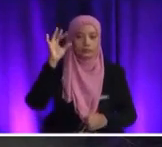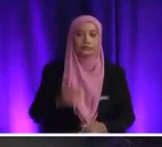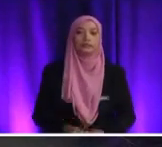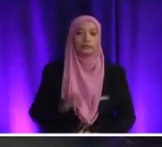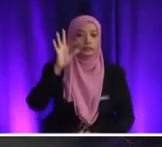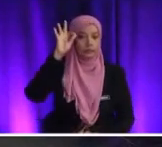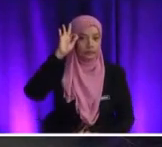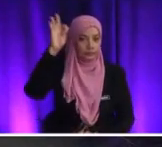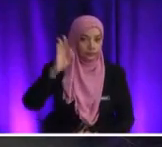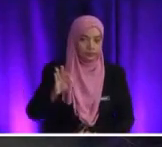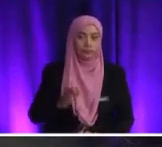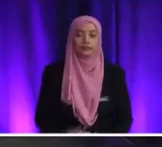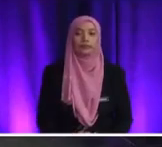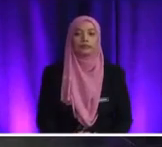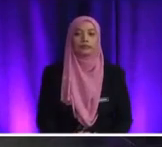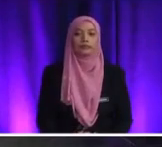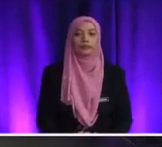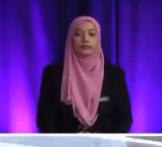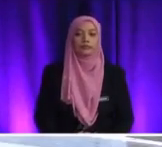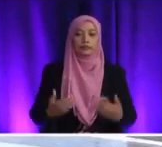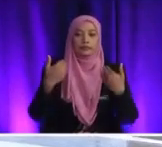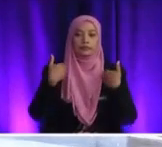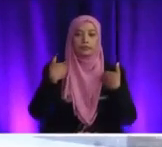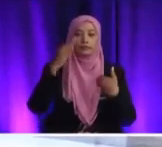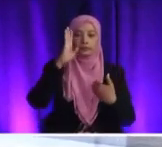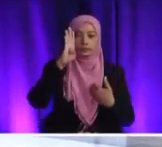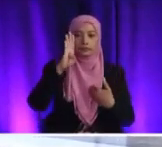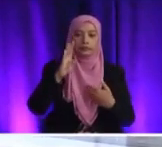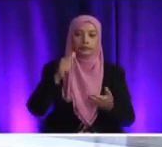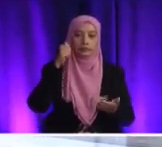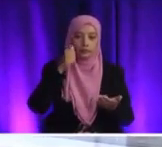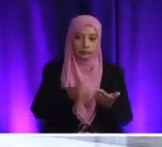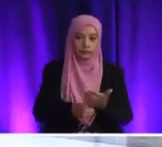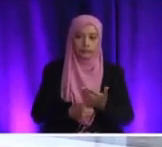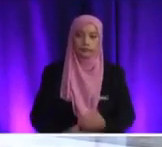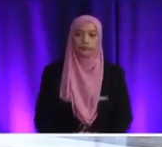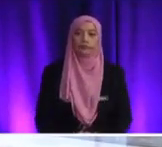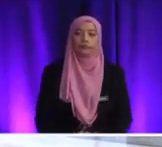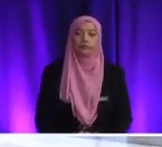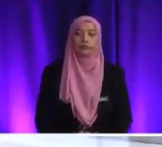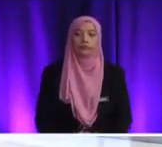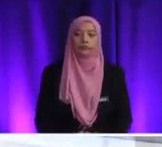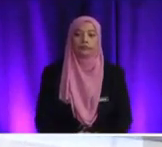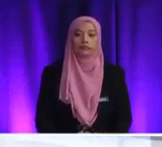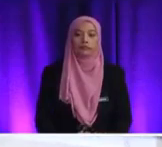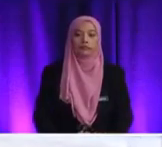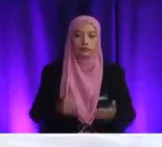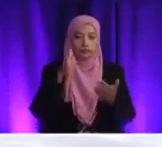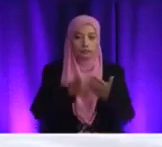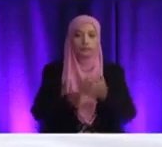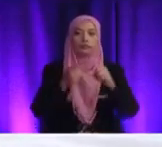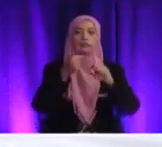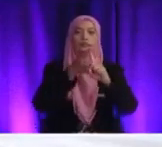apa enggaknya runtuh ada empat shampo kawan-kawan kita shampo kosong tuh khas untuk biji